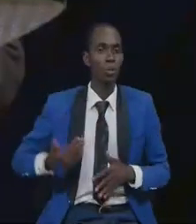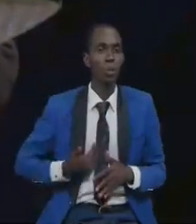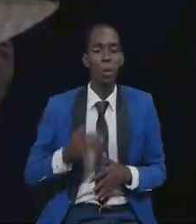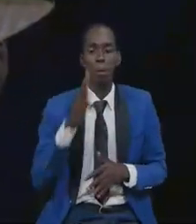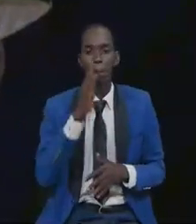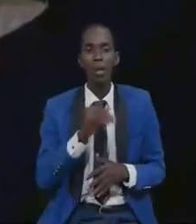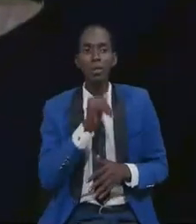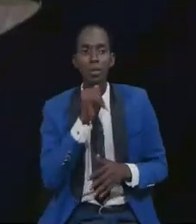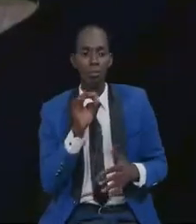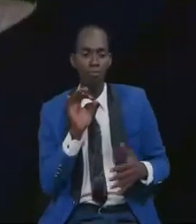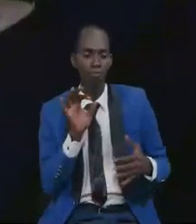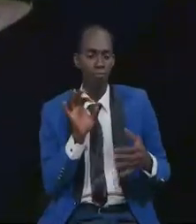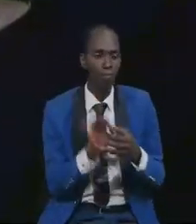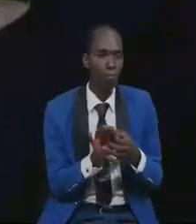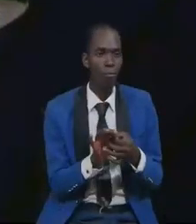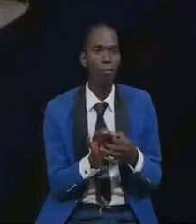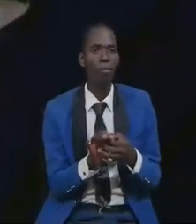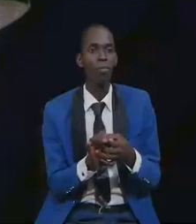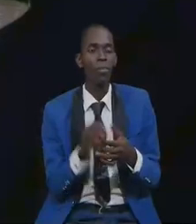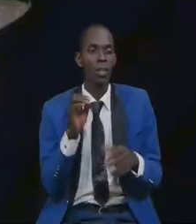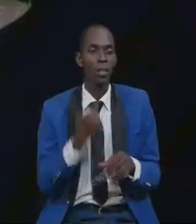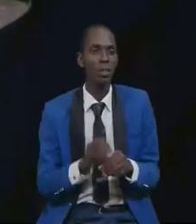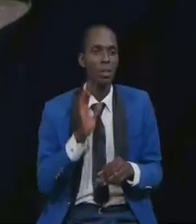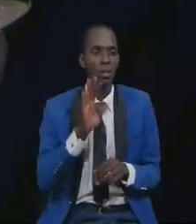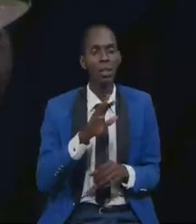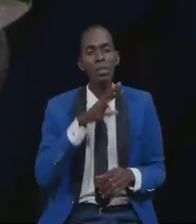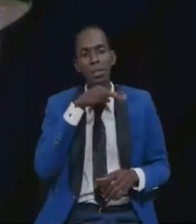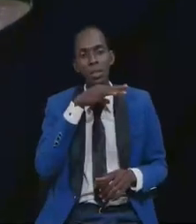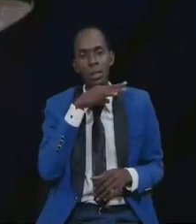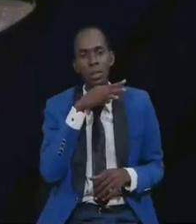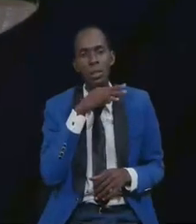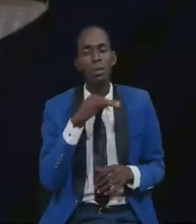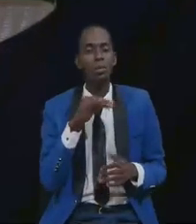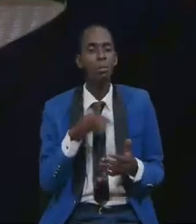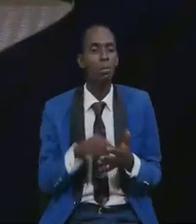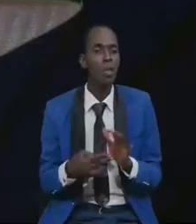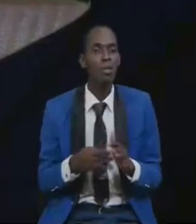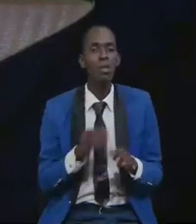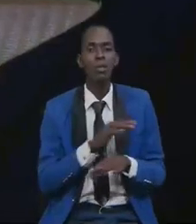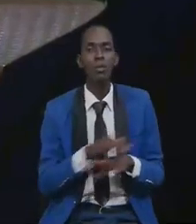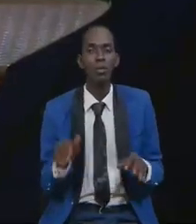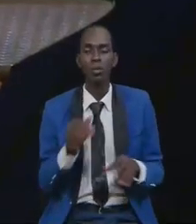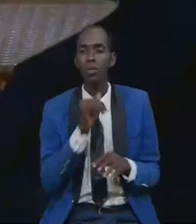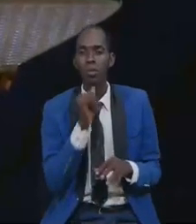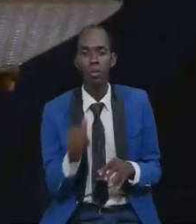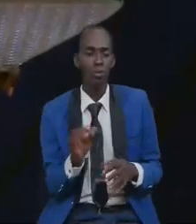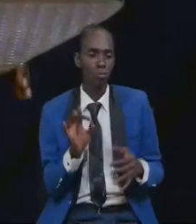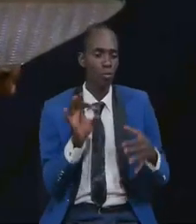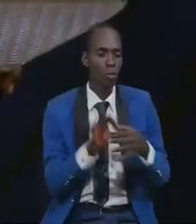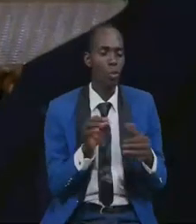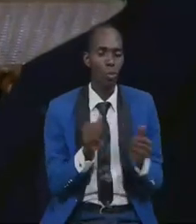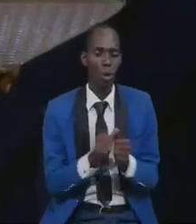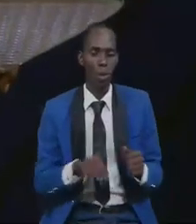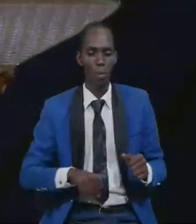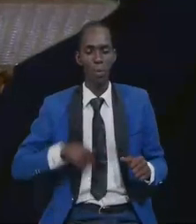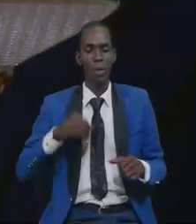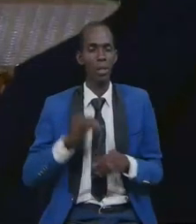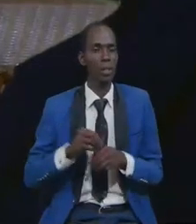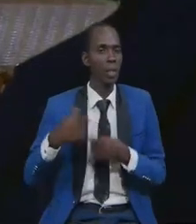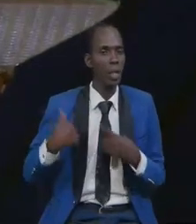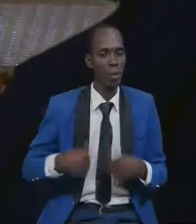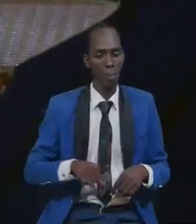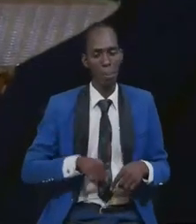périssiez dans sa ruine. » Ne vous laissez pas emporter avec l'orgueil, l'orgueil dans le cœur, l'orgueil dans la